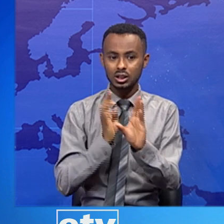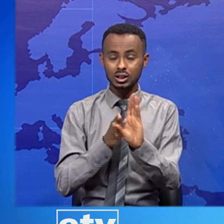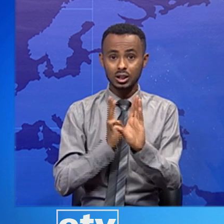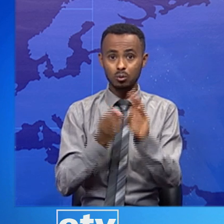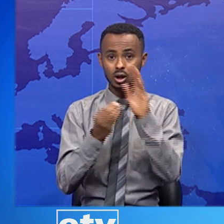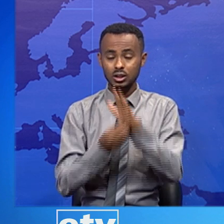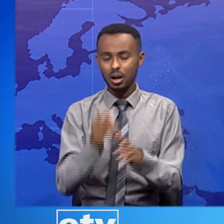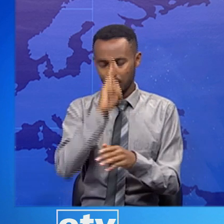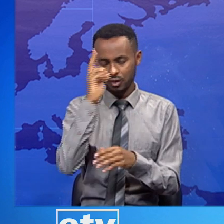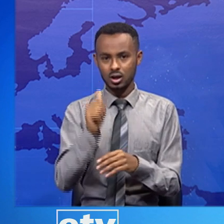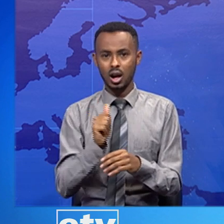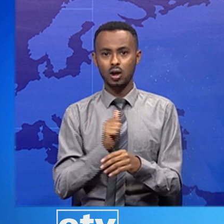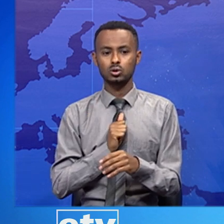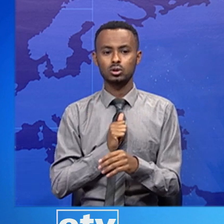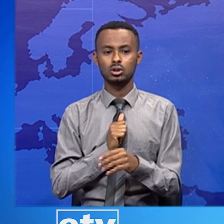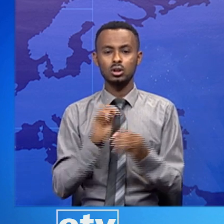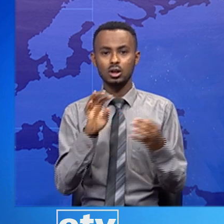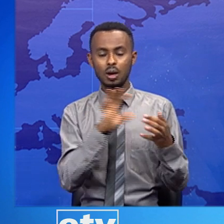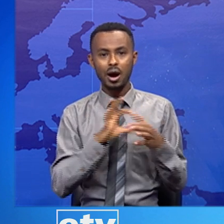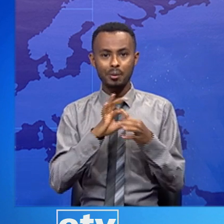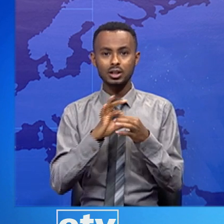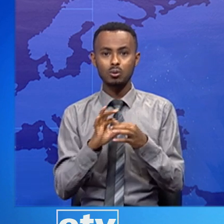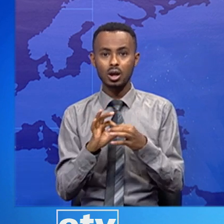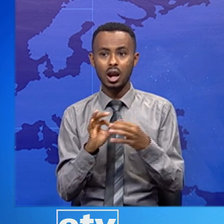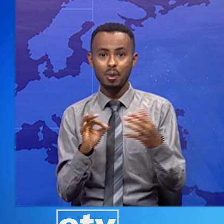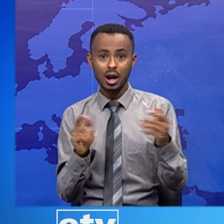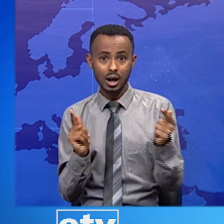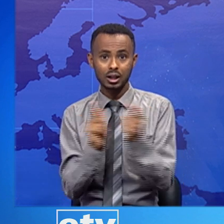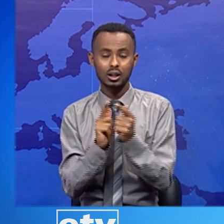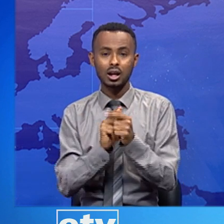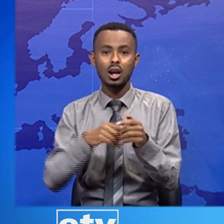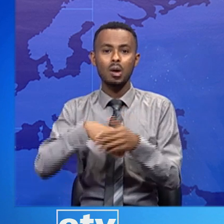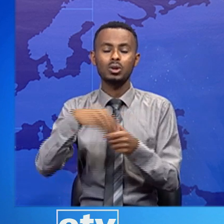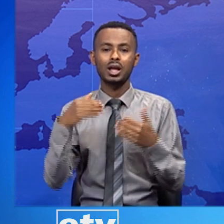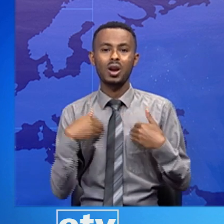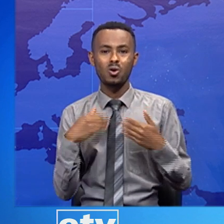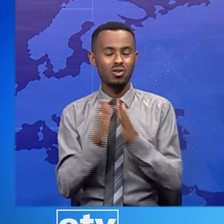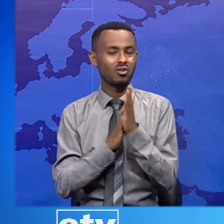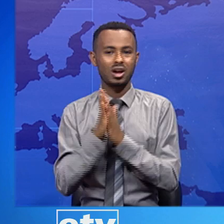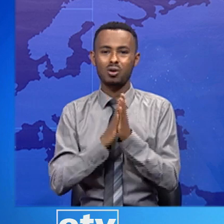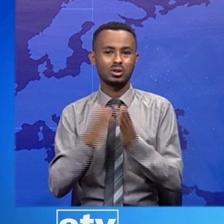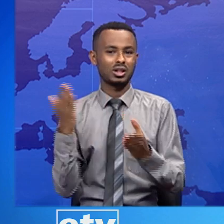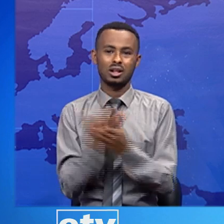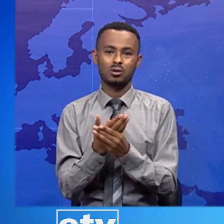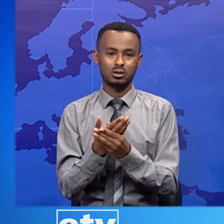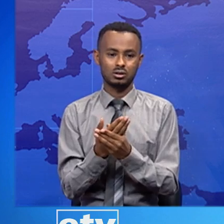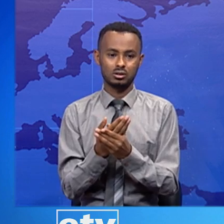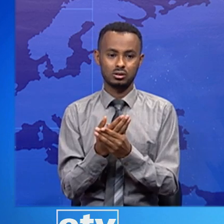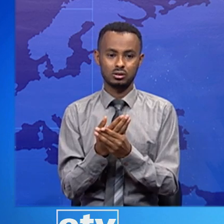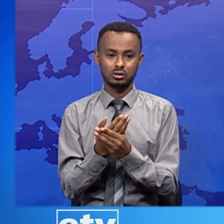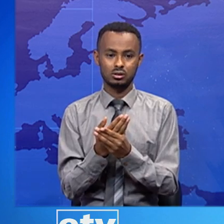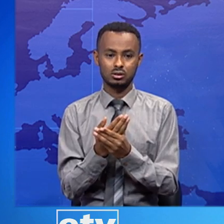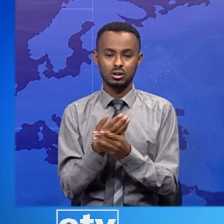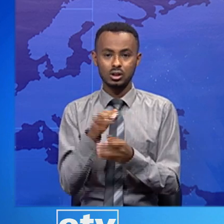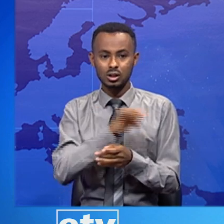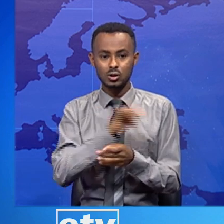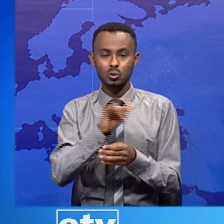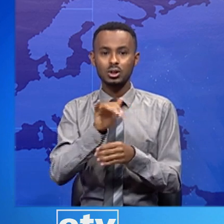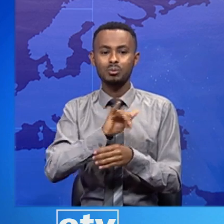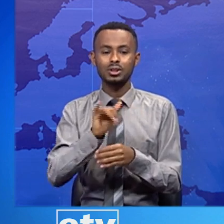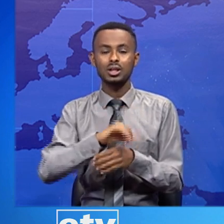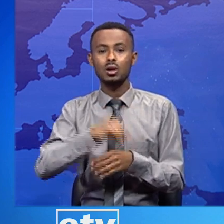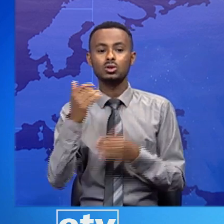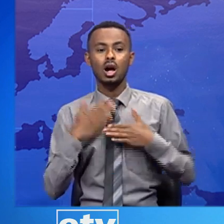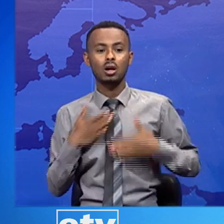በፊልሙ ላይ በሚያየው የስነ ልቦና ጫና ምክንያት ራሱን ከማህበረሰቡ ጋር ለማግባባትና ለመውጣት ያለውን ፍላጎት ይገታል።